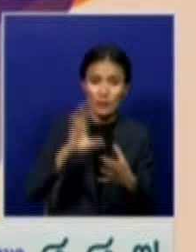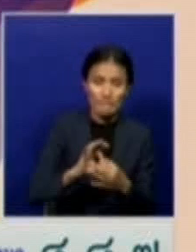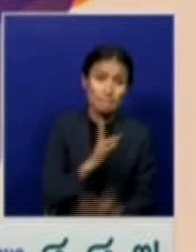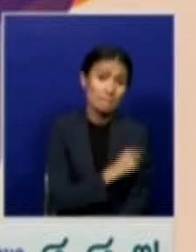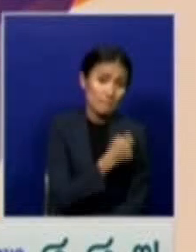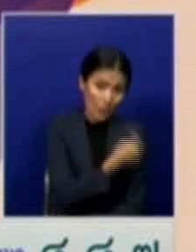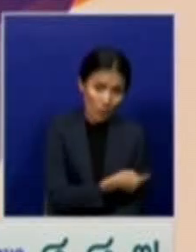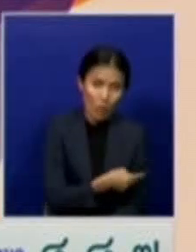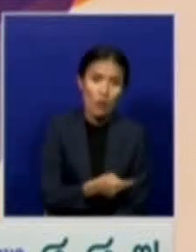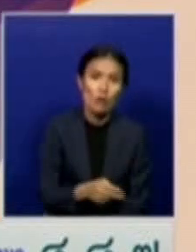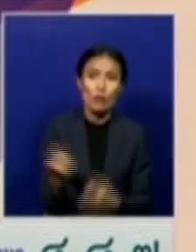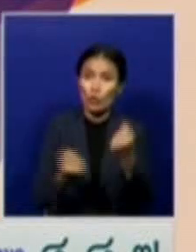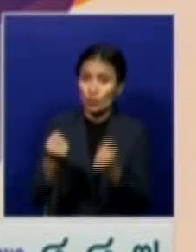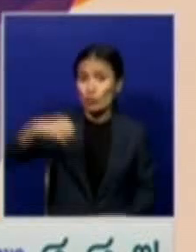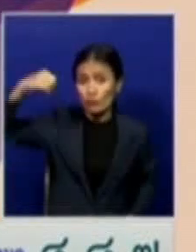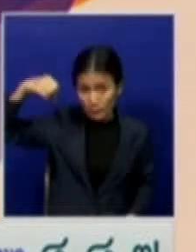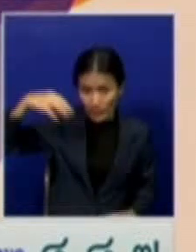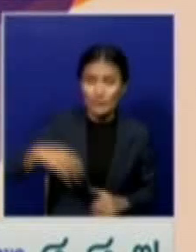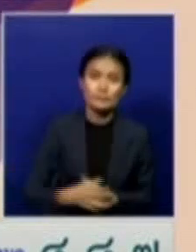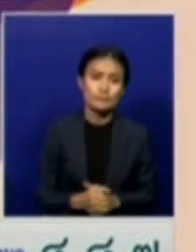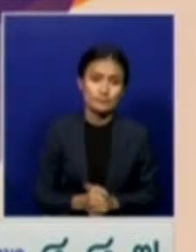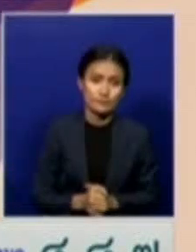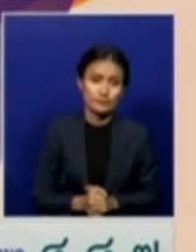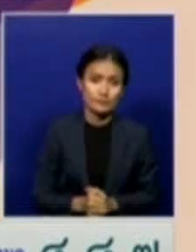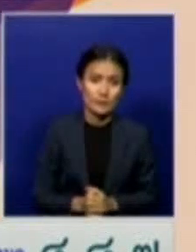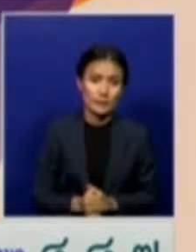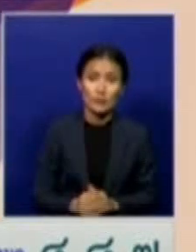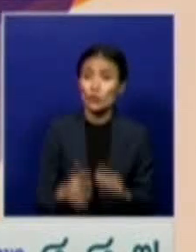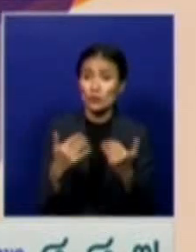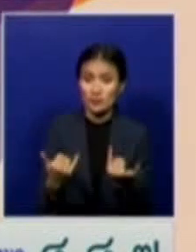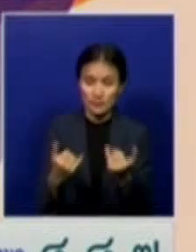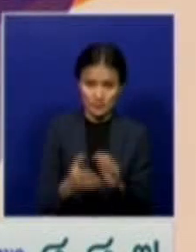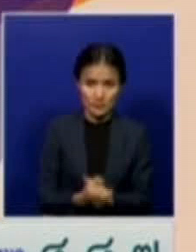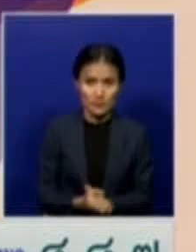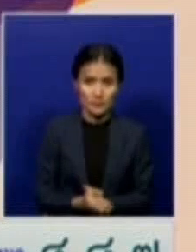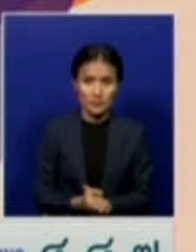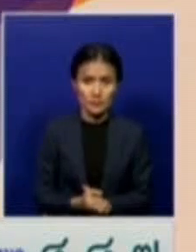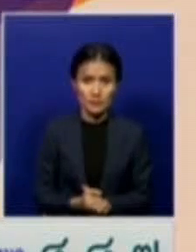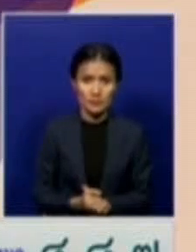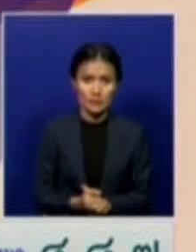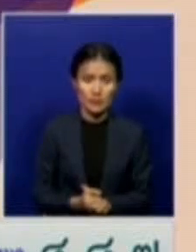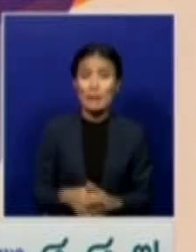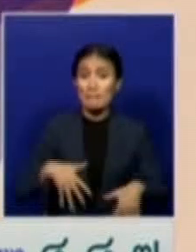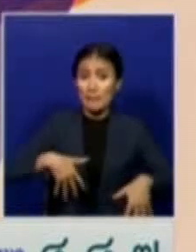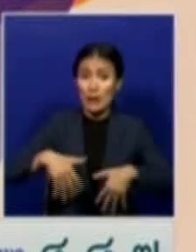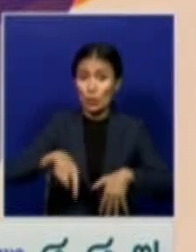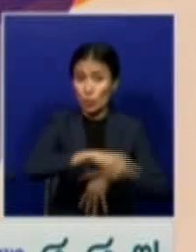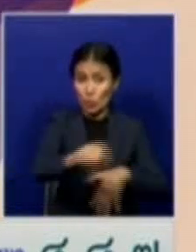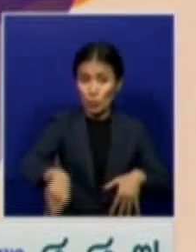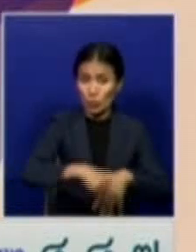ได้ 8,000 ล้านชิ้นซื้อชุด PPE ให้กับหมอได้90ล้านชุดซื้อข้าวสารถุงละ5กิโลแจกทุก